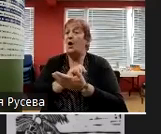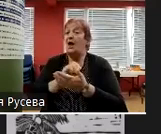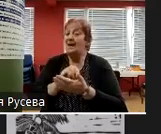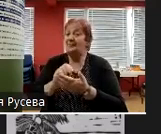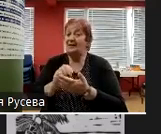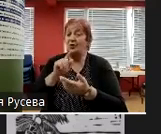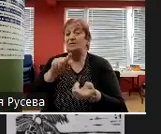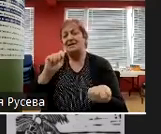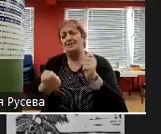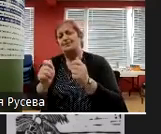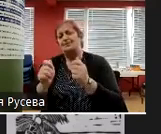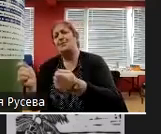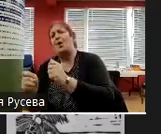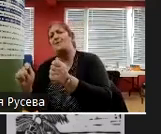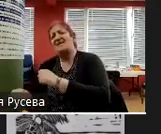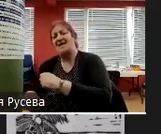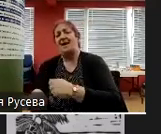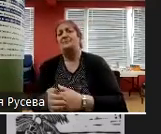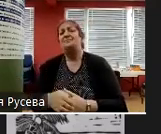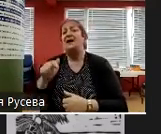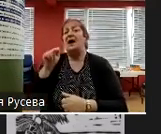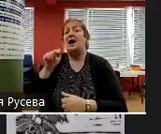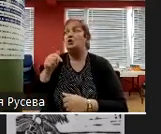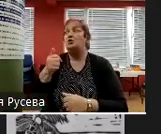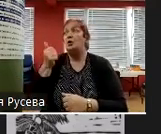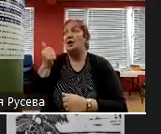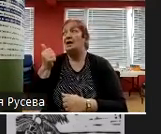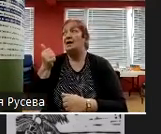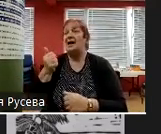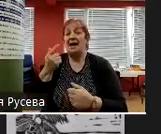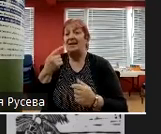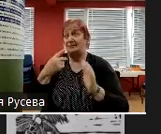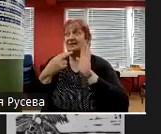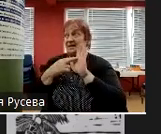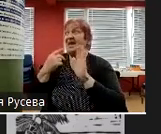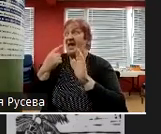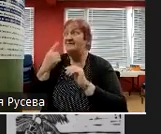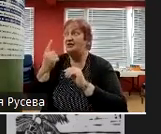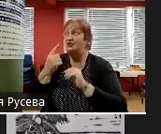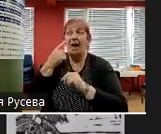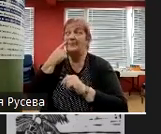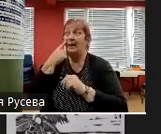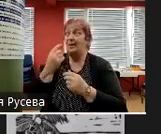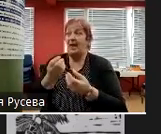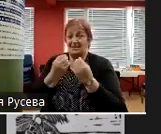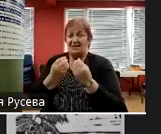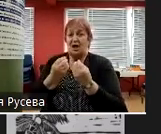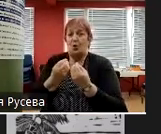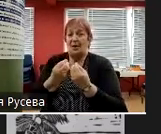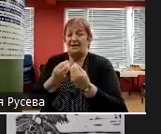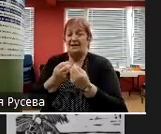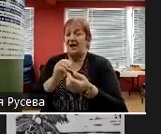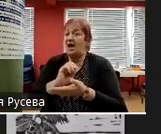се променя. Като тук на слайда е даден пример за добър